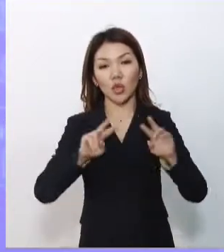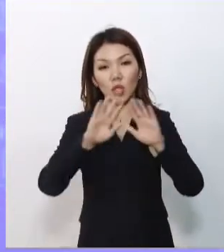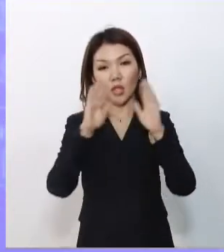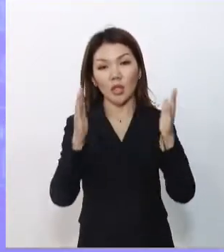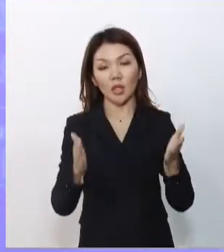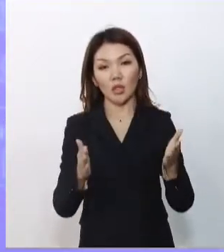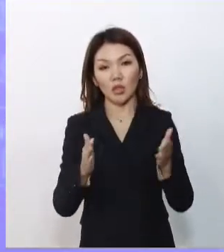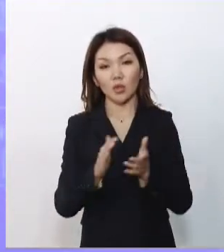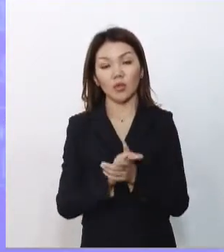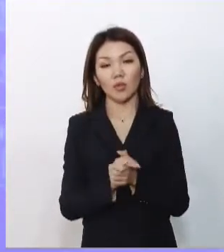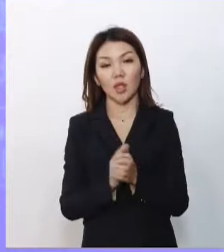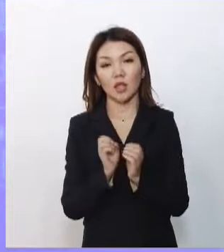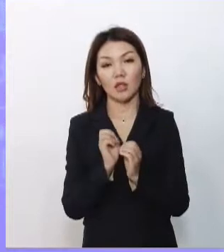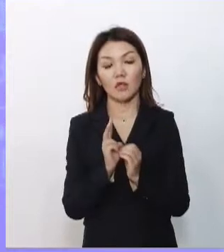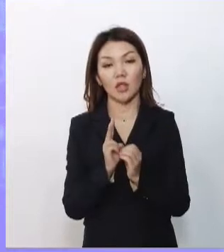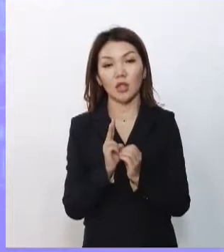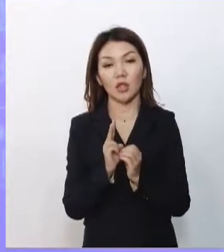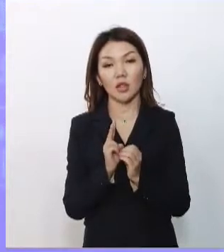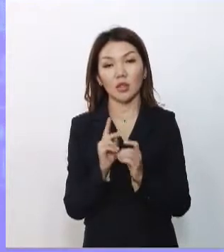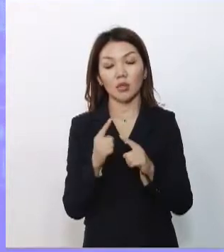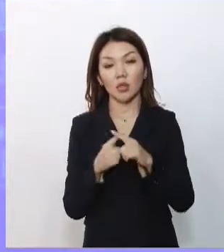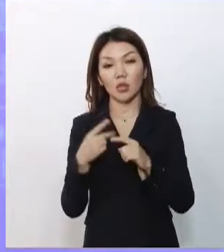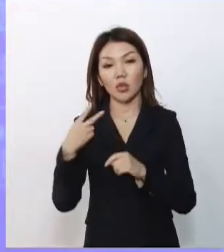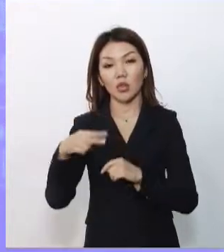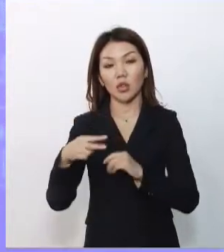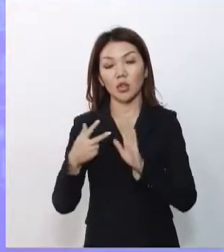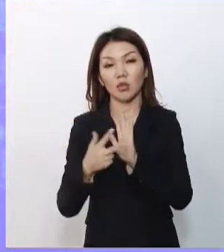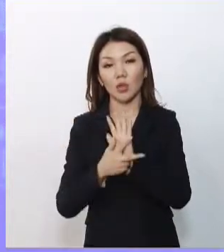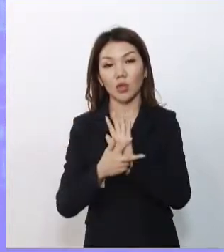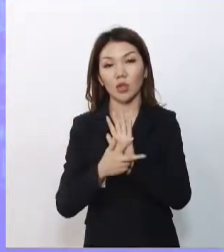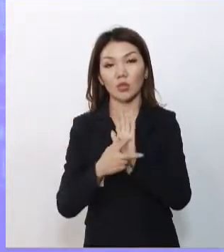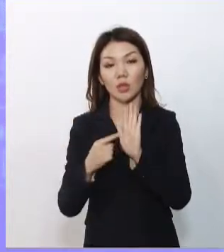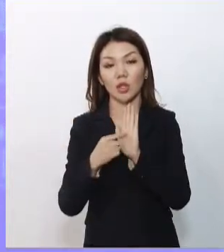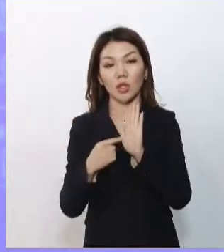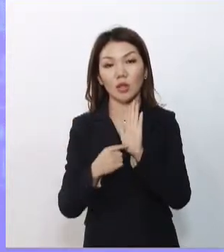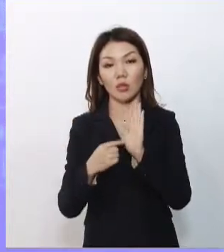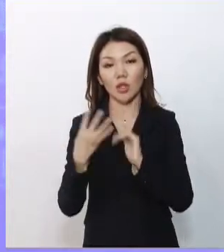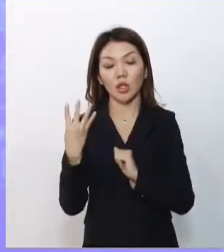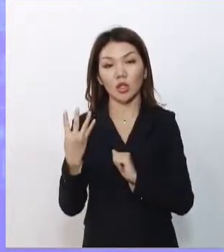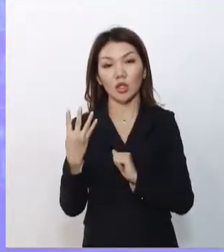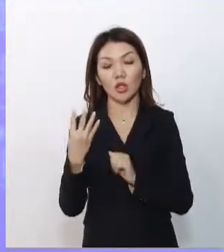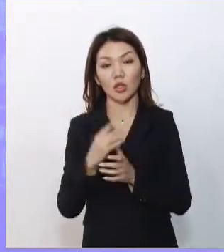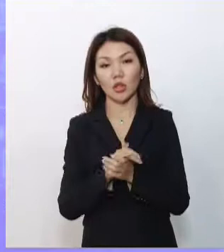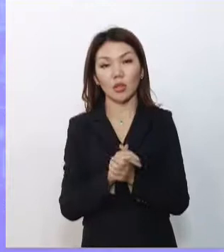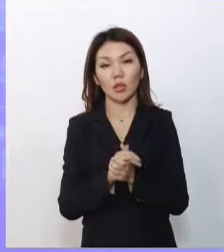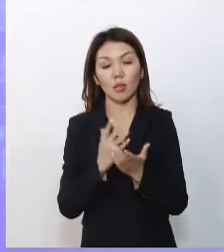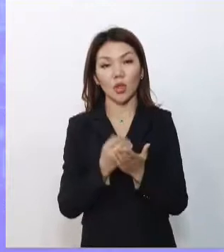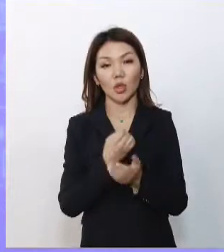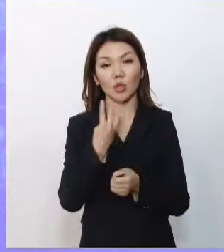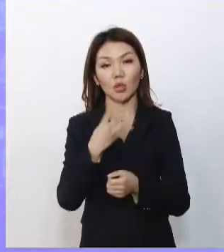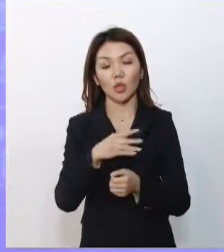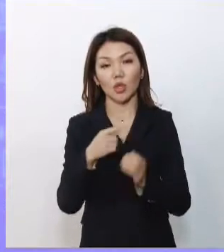есть сумму чисел 12 и 28 делим на 4. Получаем 40 деленное на